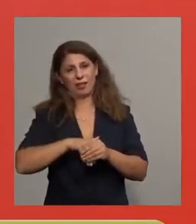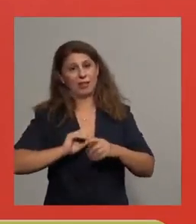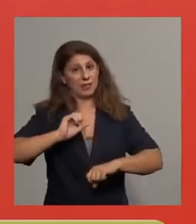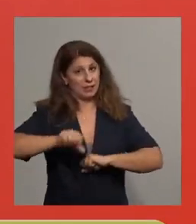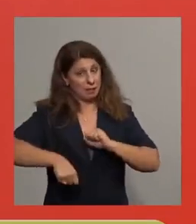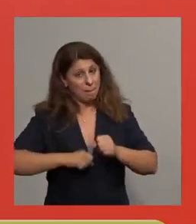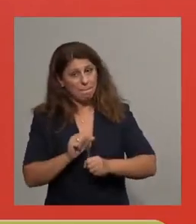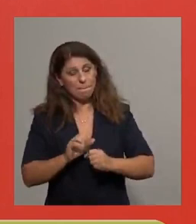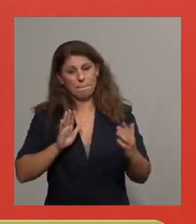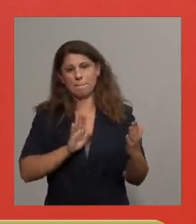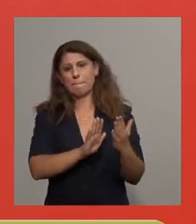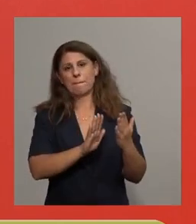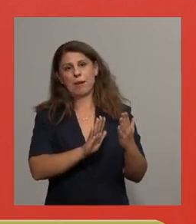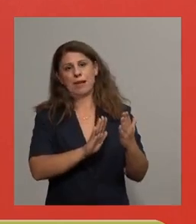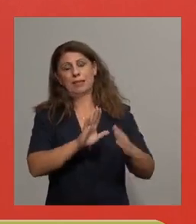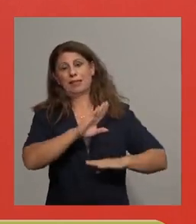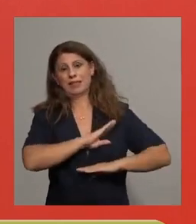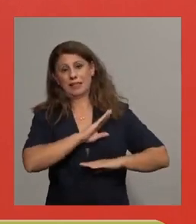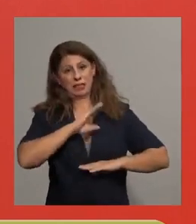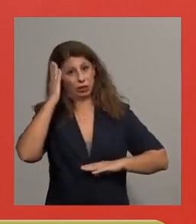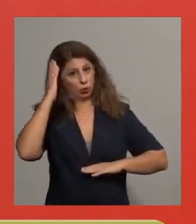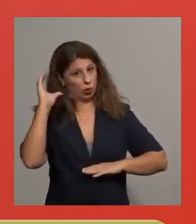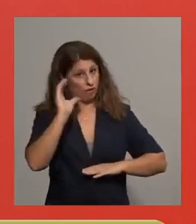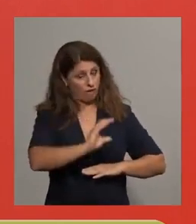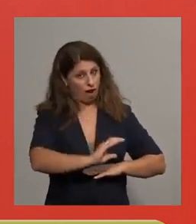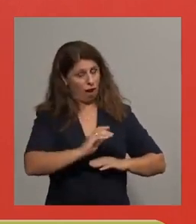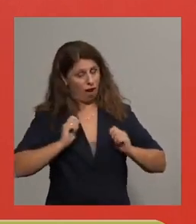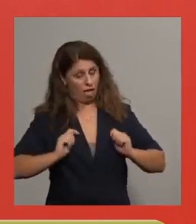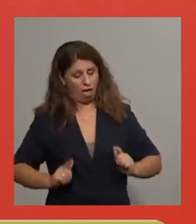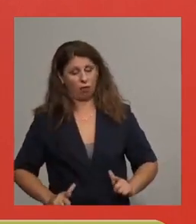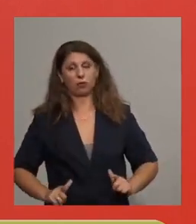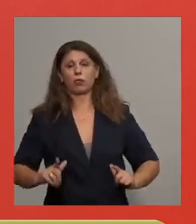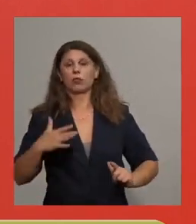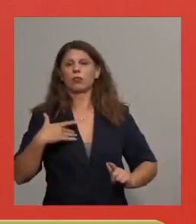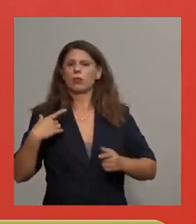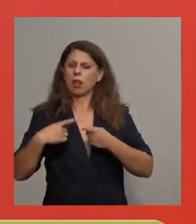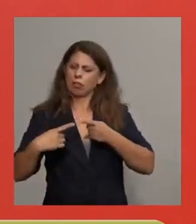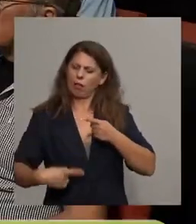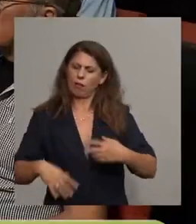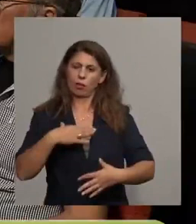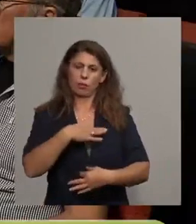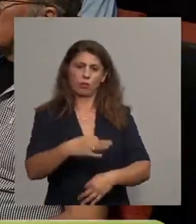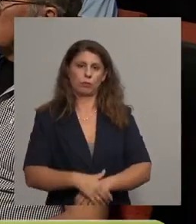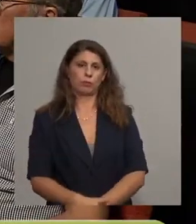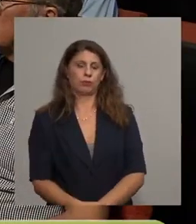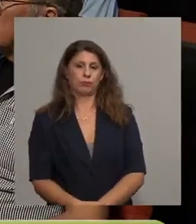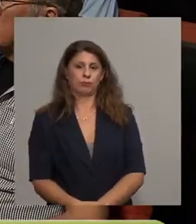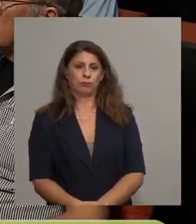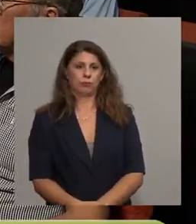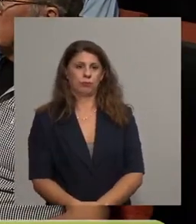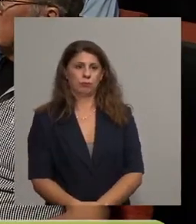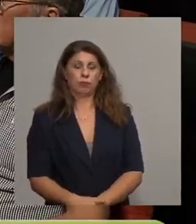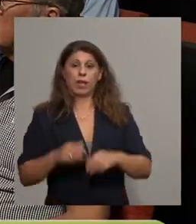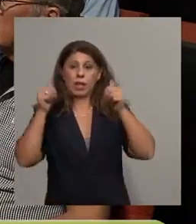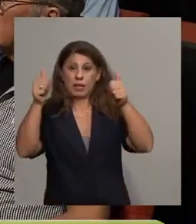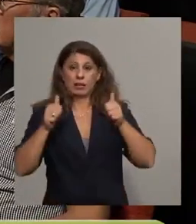πάλη απέναντι στη στρατηγική του κεφαλαίου και των διαφόρων εκπροσώπων του. Οι εξαγγελίες